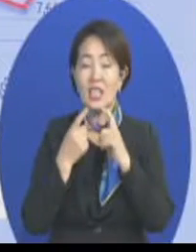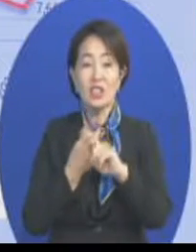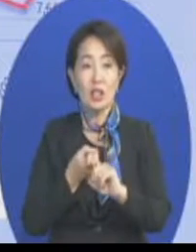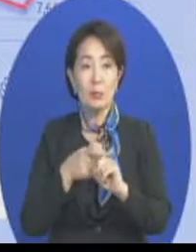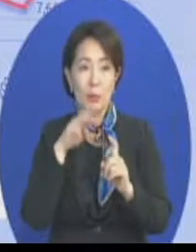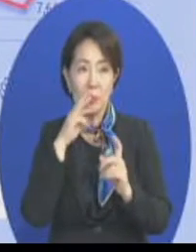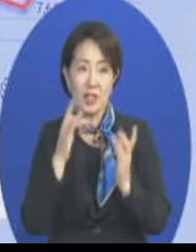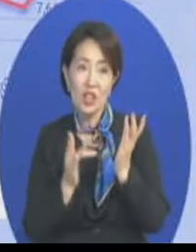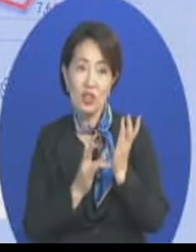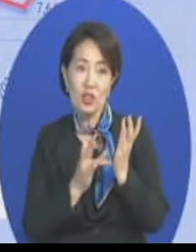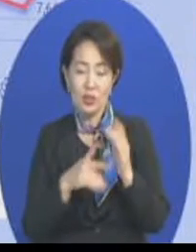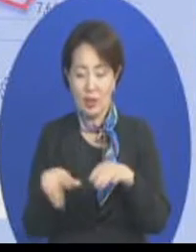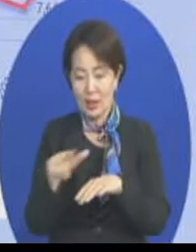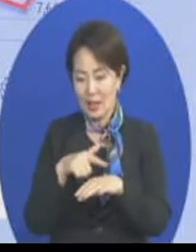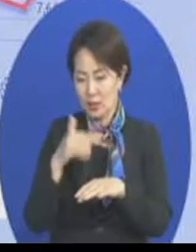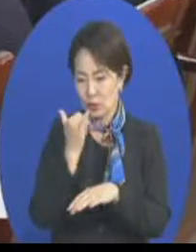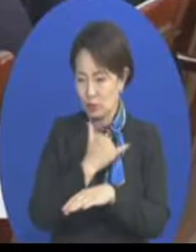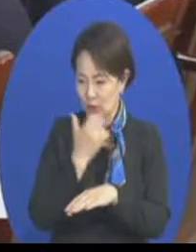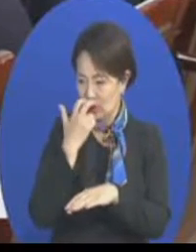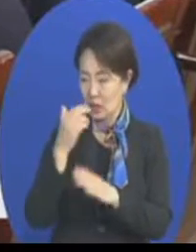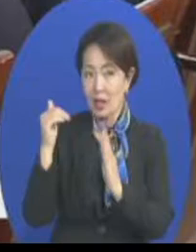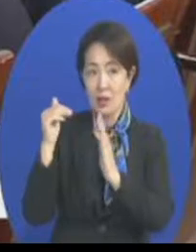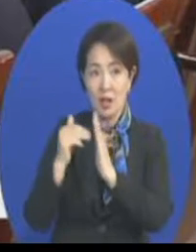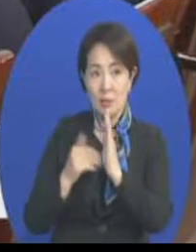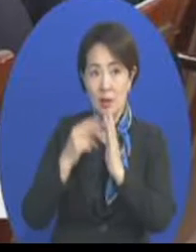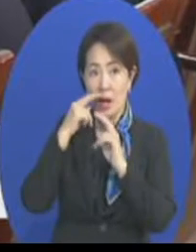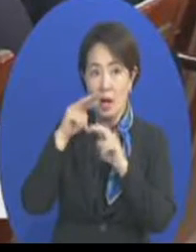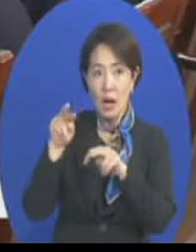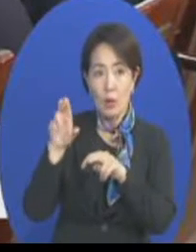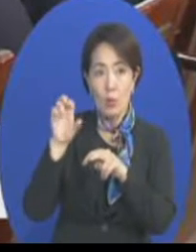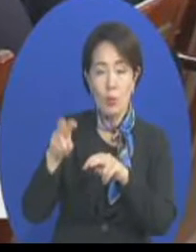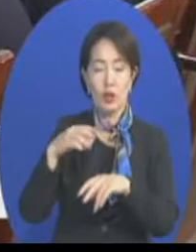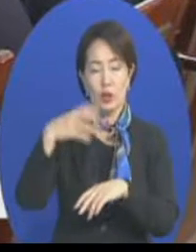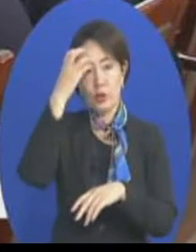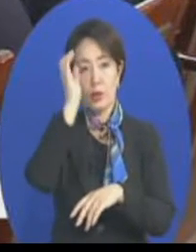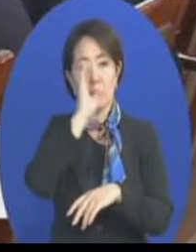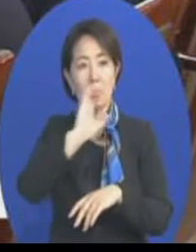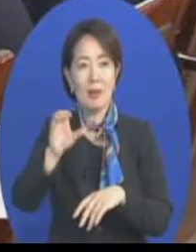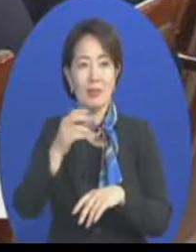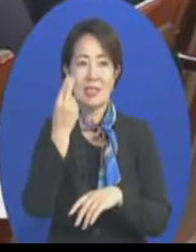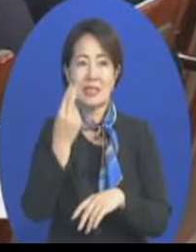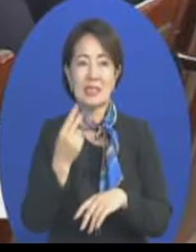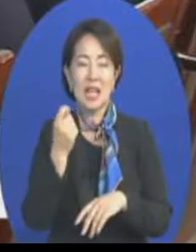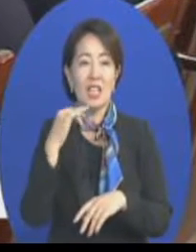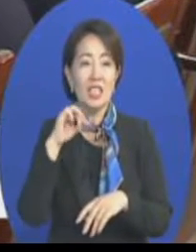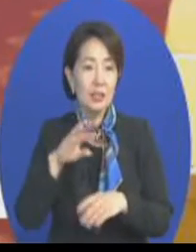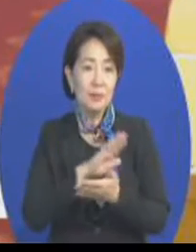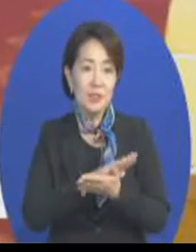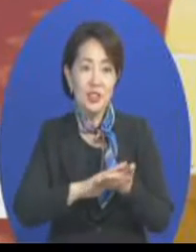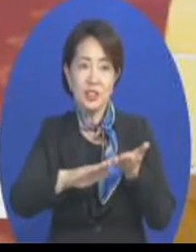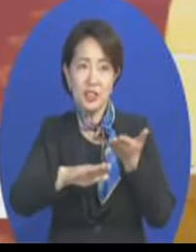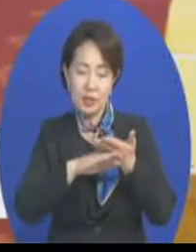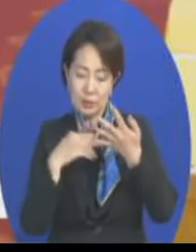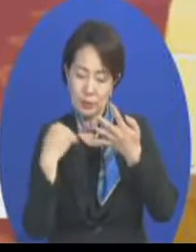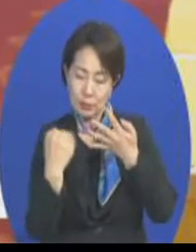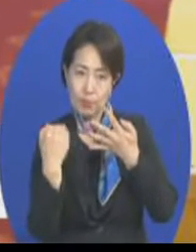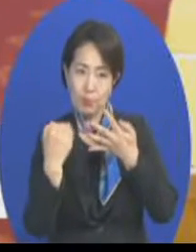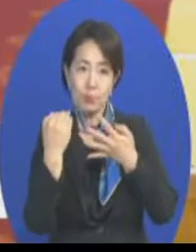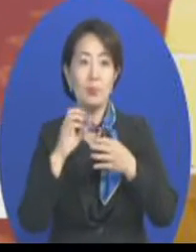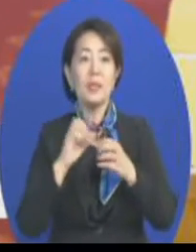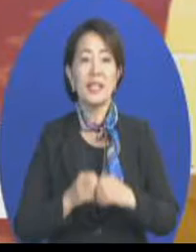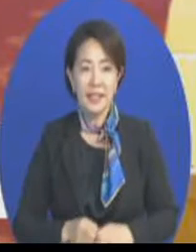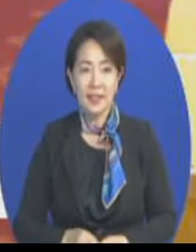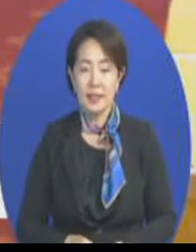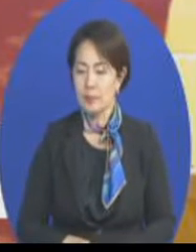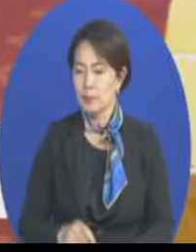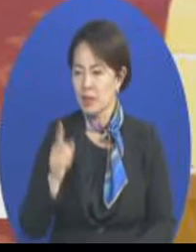мэдээлэл технологийн газрын удирдлагын тайлбараас үзвэл төрийн байгууллагуудын цахим шилжилтийг үе шаттайгаар хийх юм. Эхний ээлжинд бол